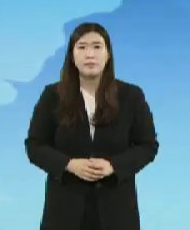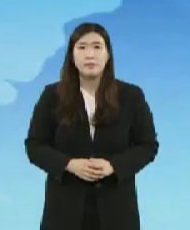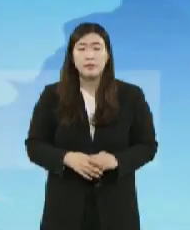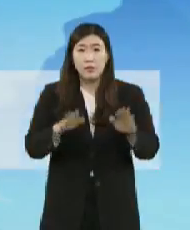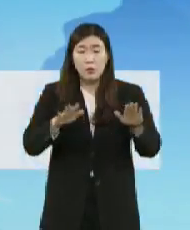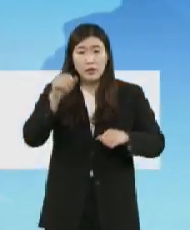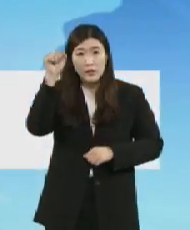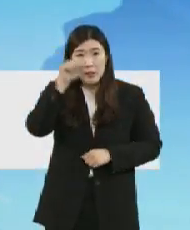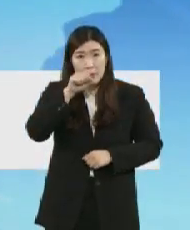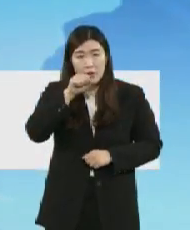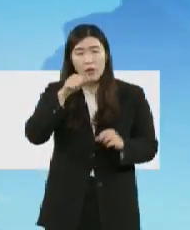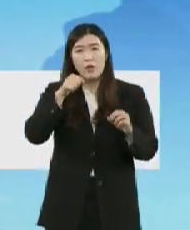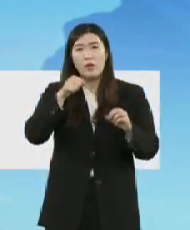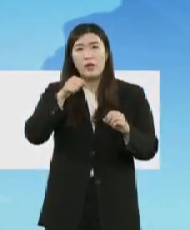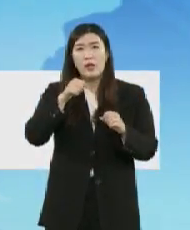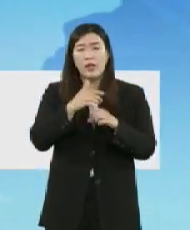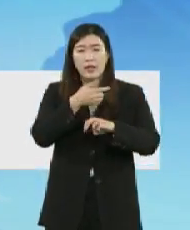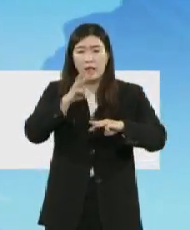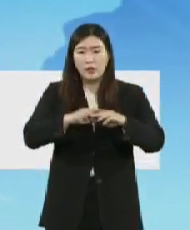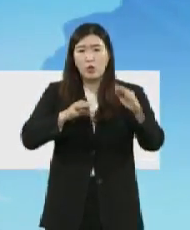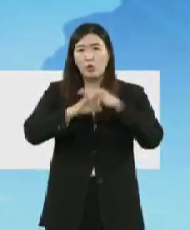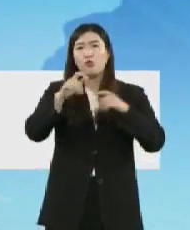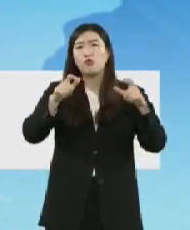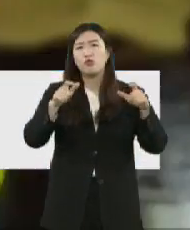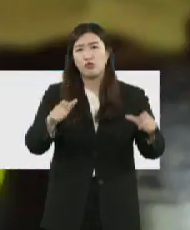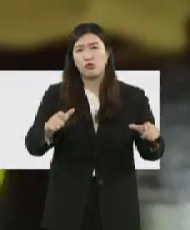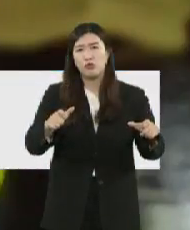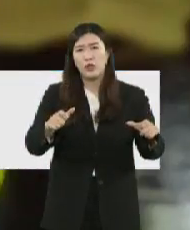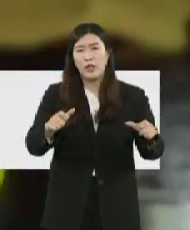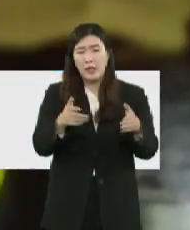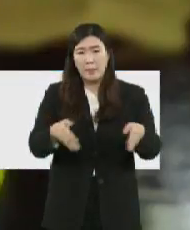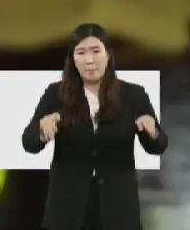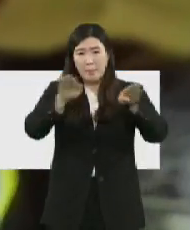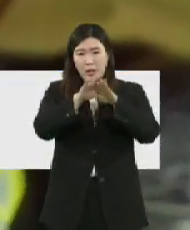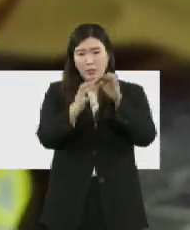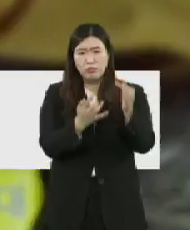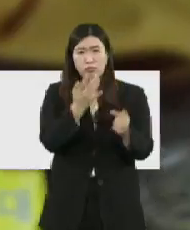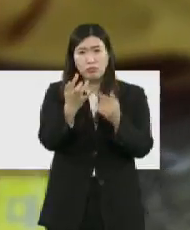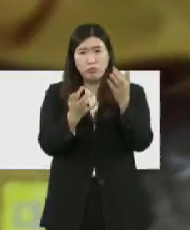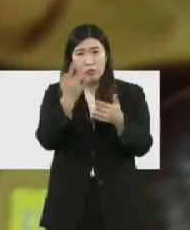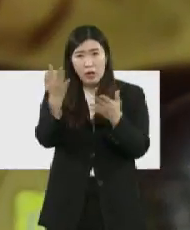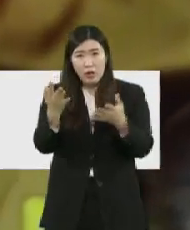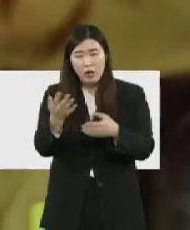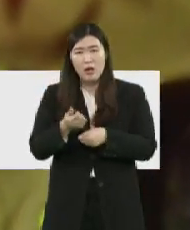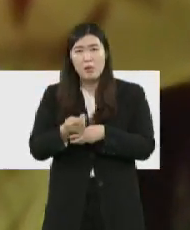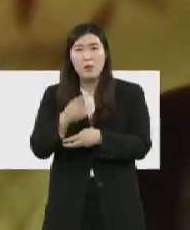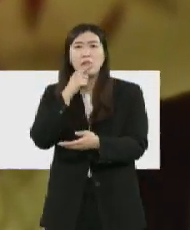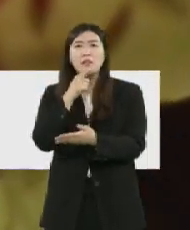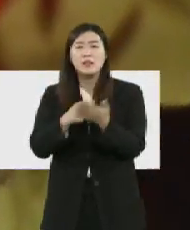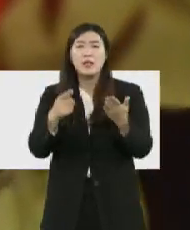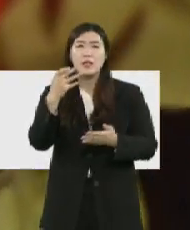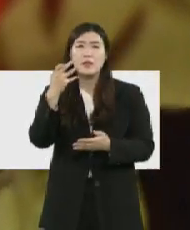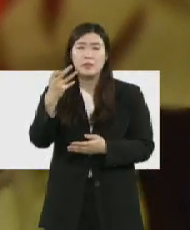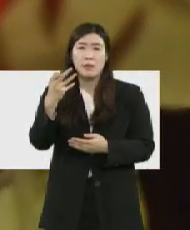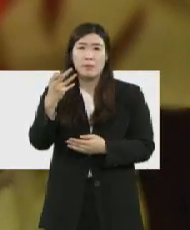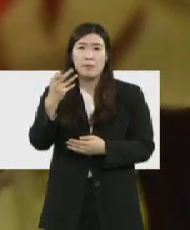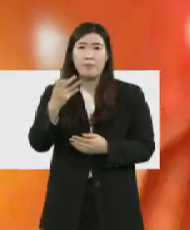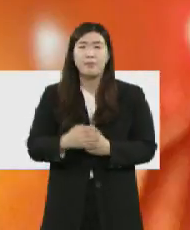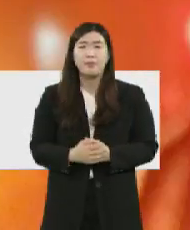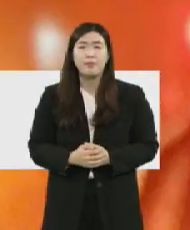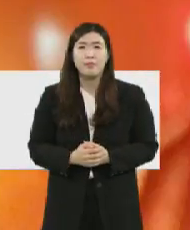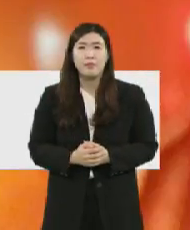오늘 세력 0시 20분쯤 대전 동구 인동 에 있는 다가구 주택에서 불이 나 내부 13 제곱미터 와 집기류 등을